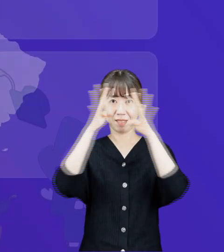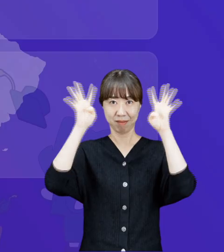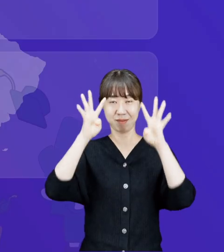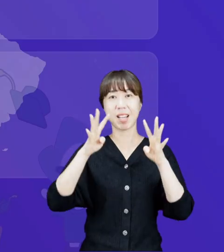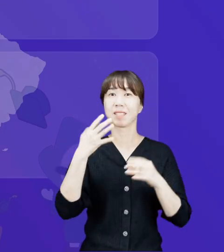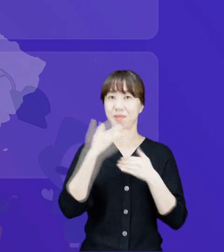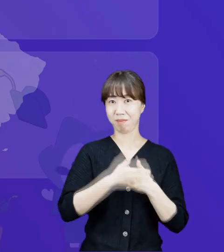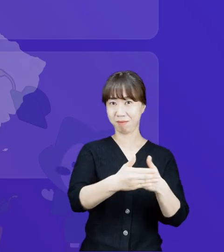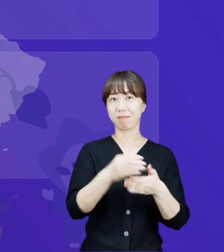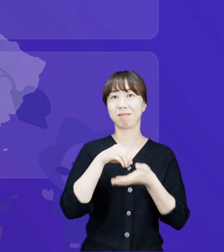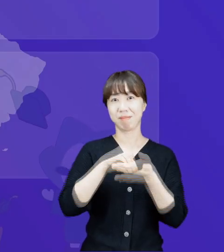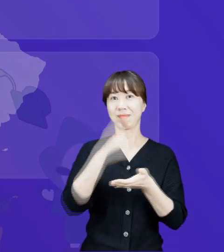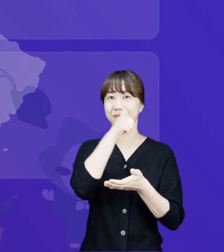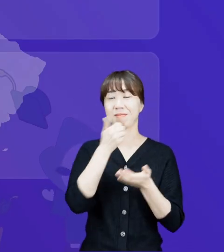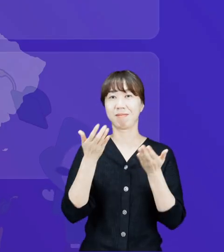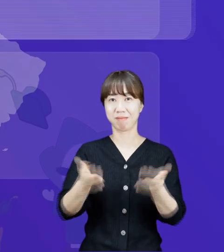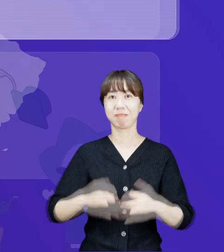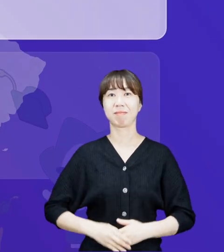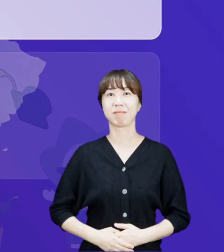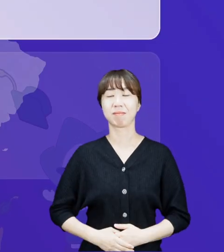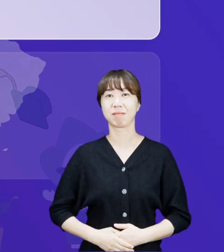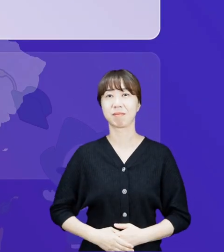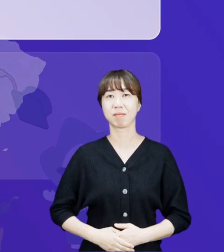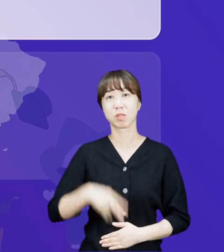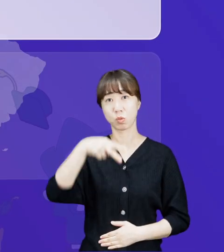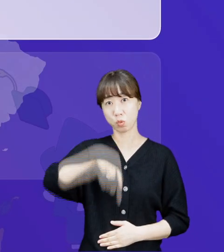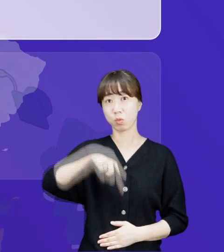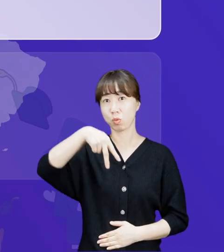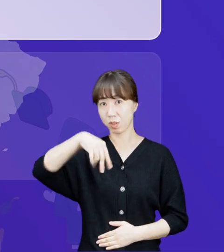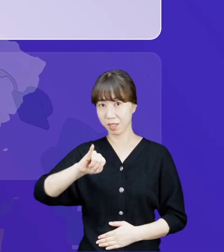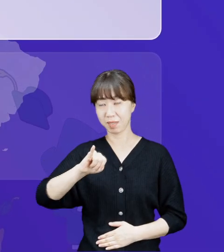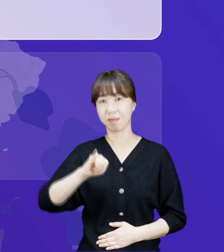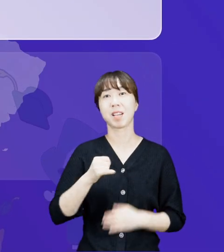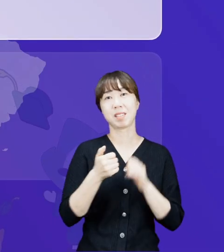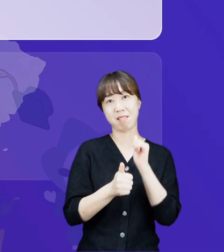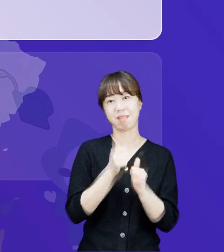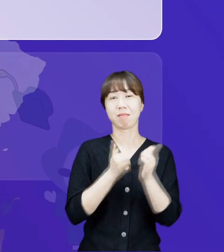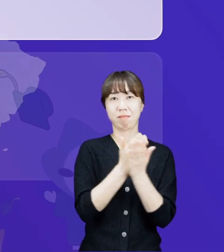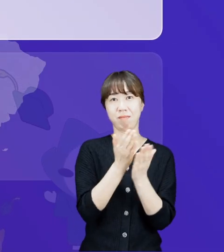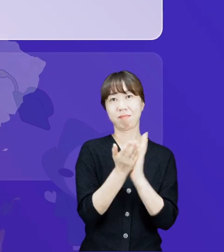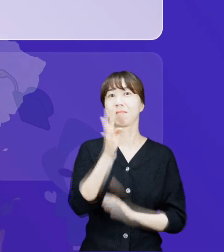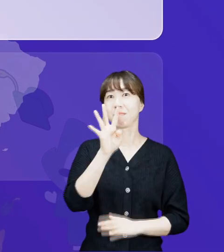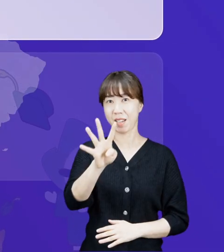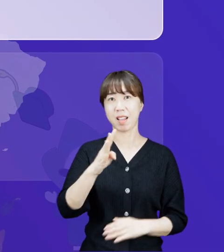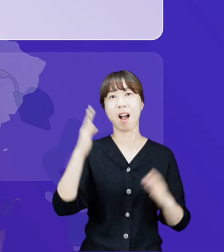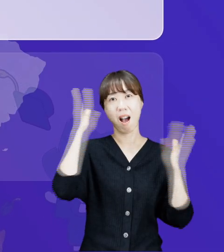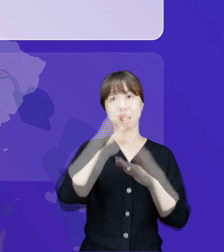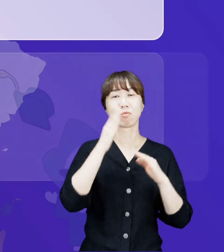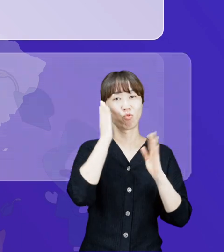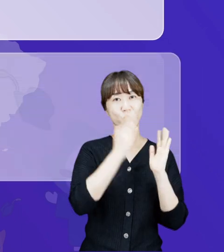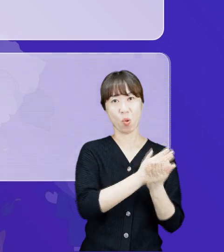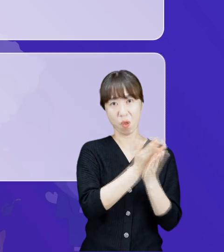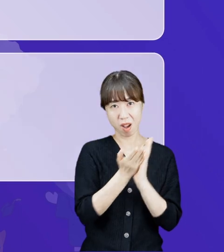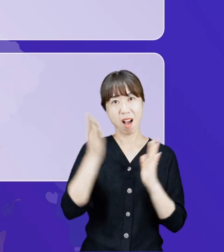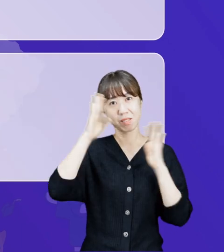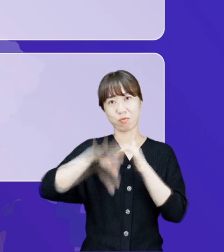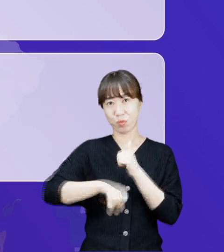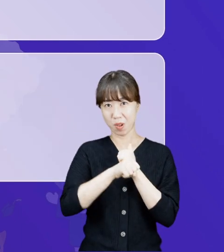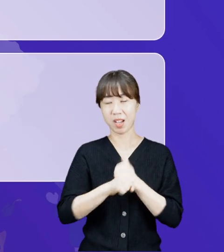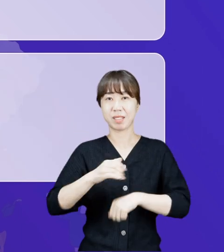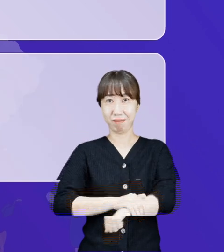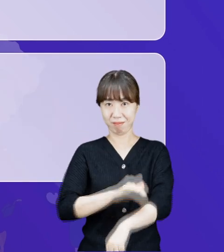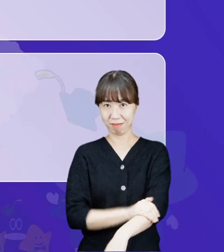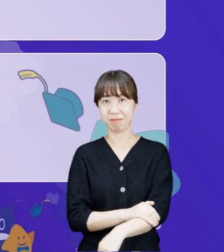전형에 대해 안내드리겠습니다. 수시 모집은 크게 4가지 전형, 학생부 교과, 학생부 종합, 실기